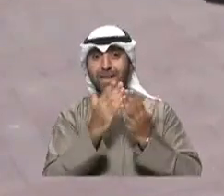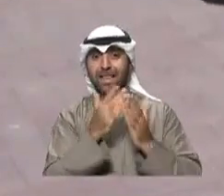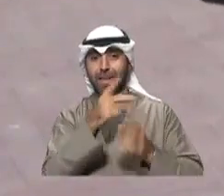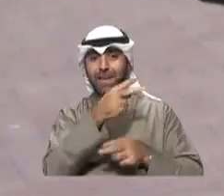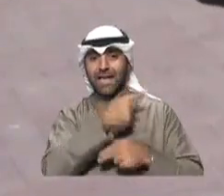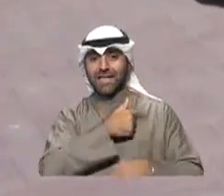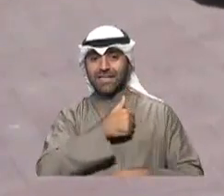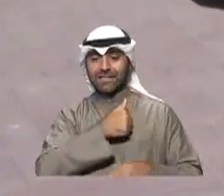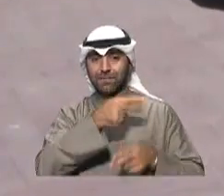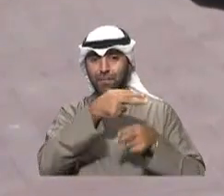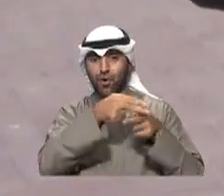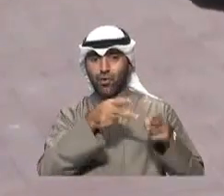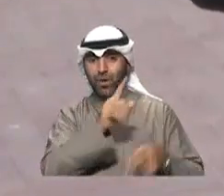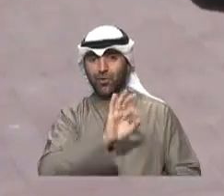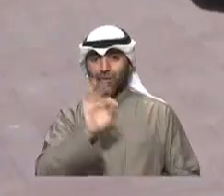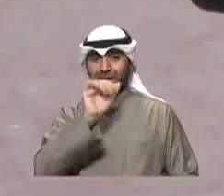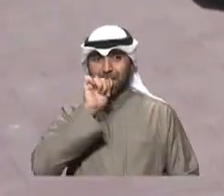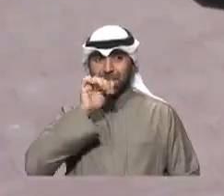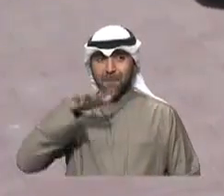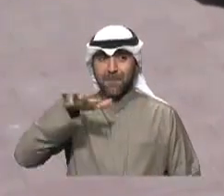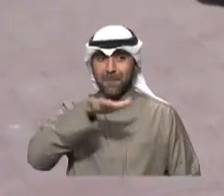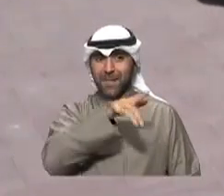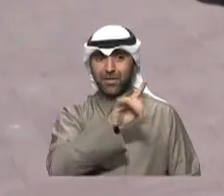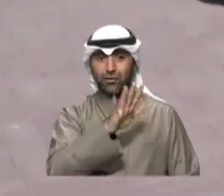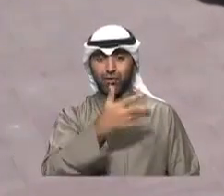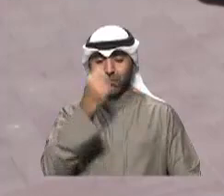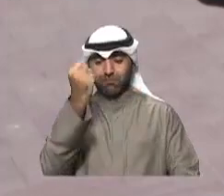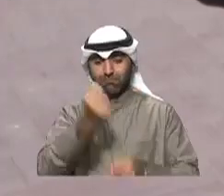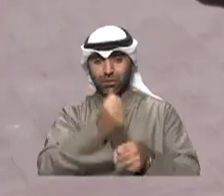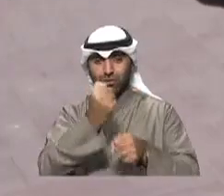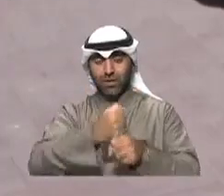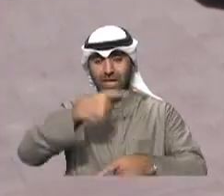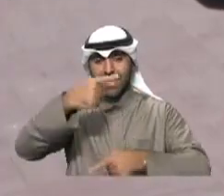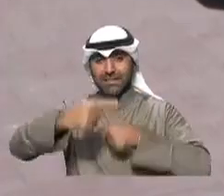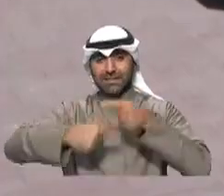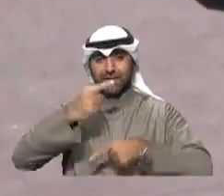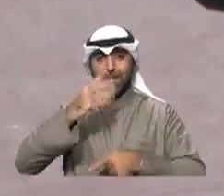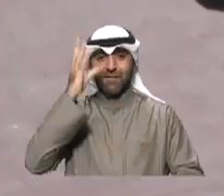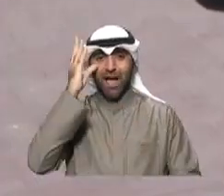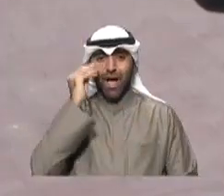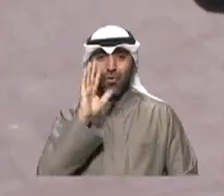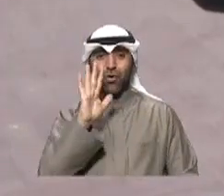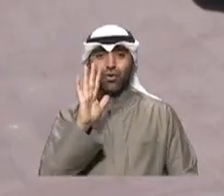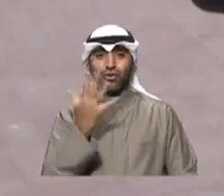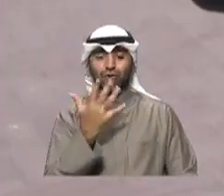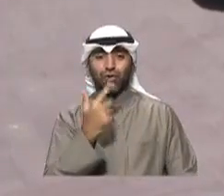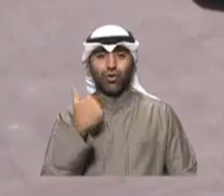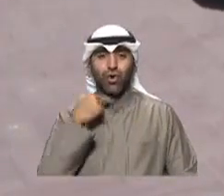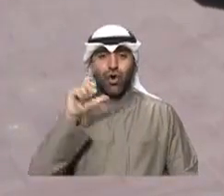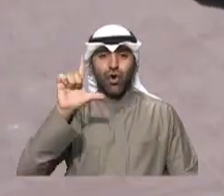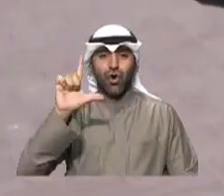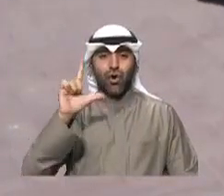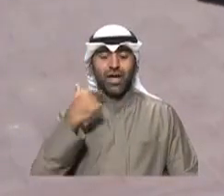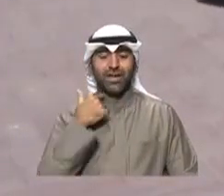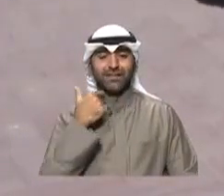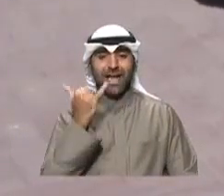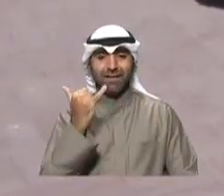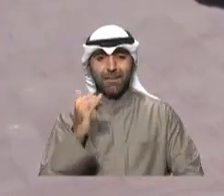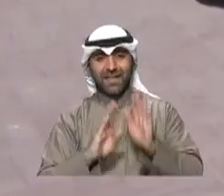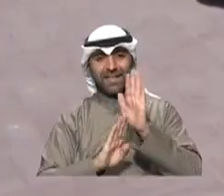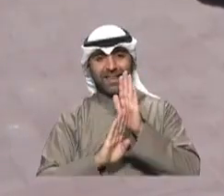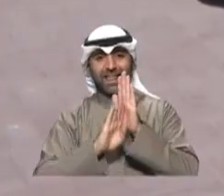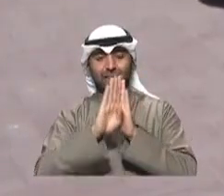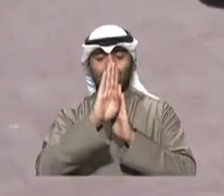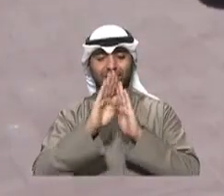في الضاد اذا الاحتفال باللغه العربيه هو فرصه لتصليط الضوء على جمالها والتذكير باهميتها